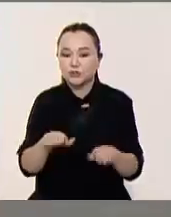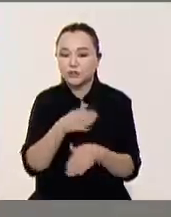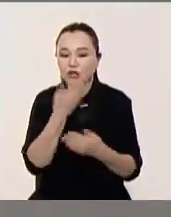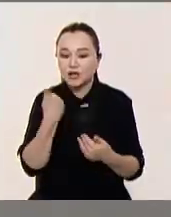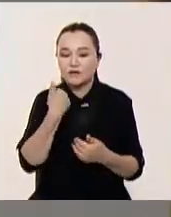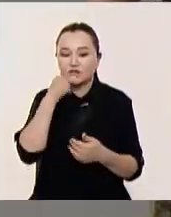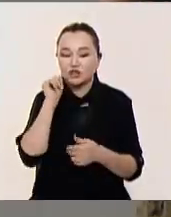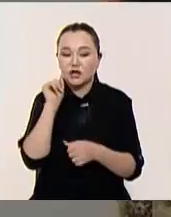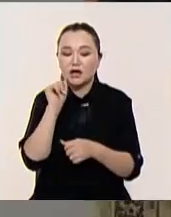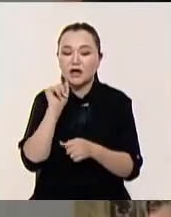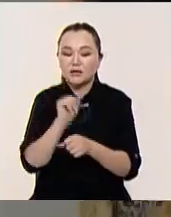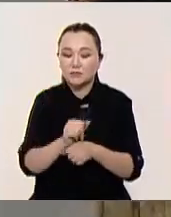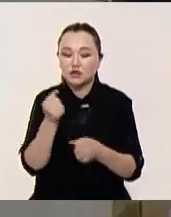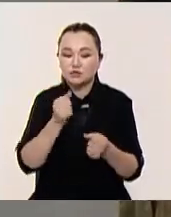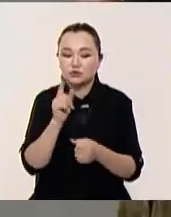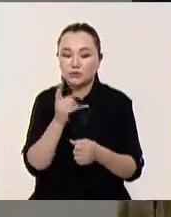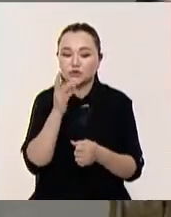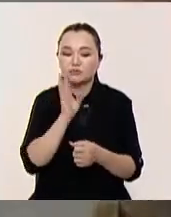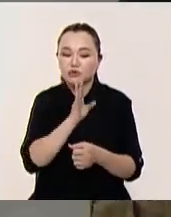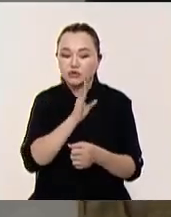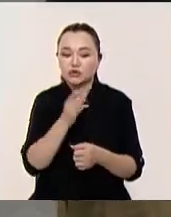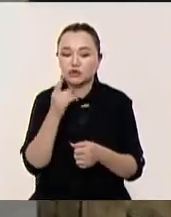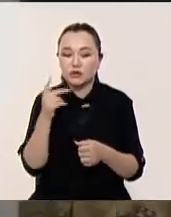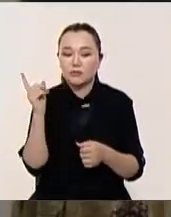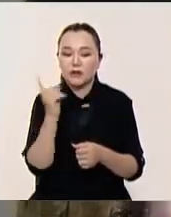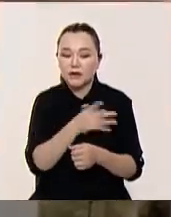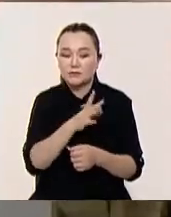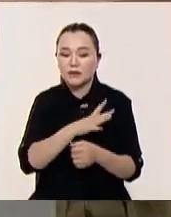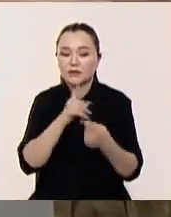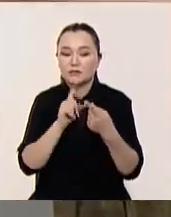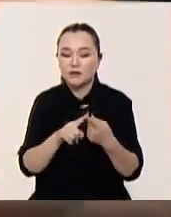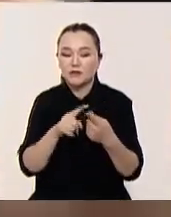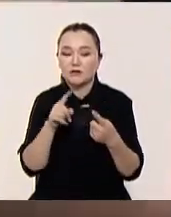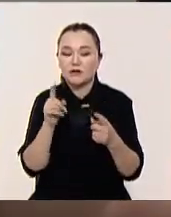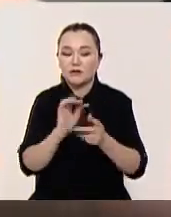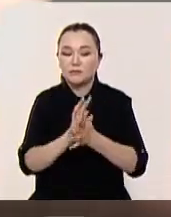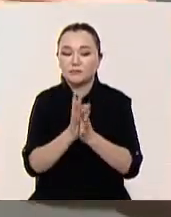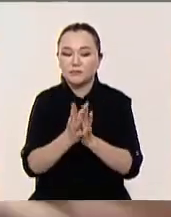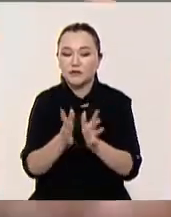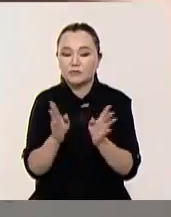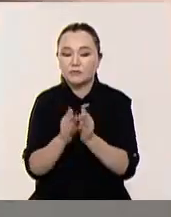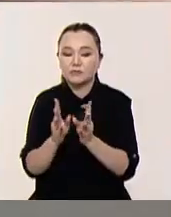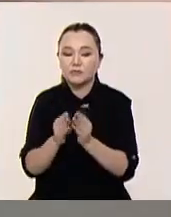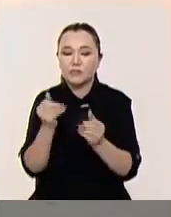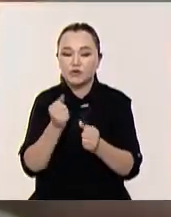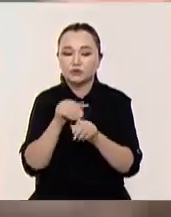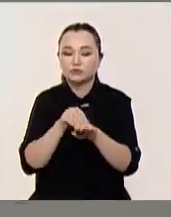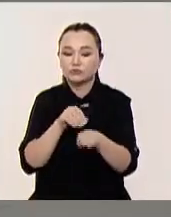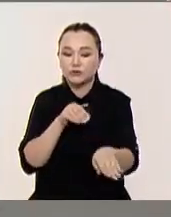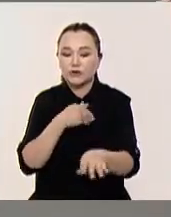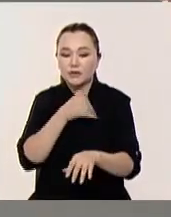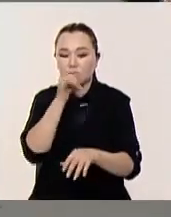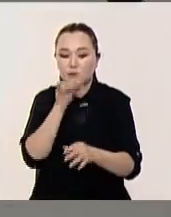вчера останавливала машину, чтобы женщина с ребенком могла перейти дорогу. Это первое. Настолько плотно стоят машины, что я не